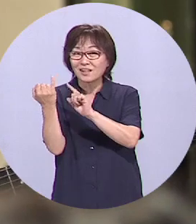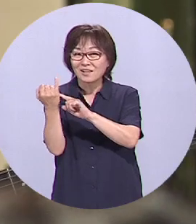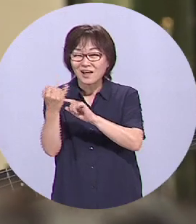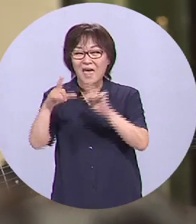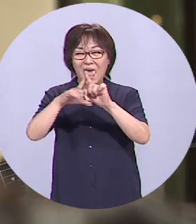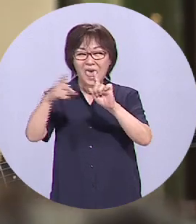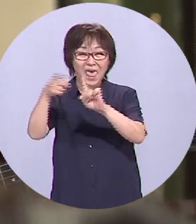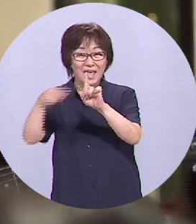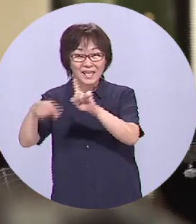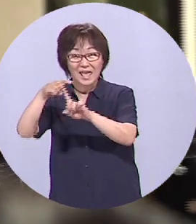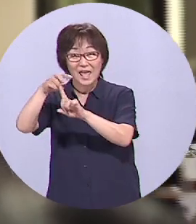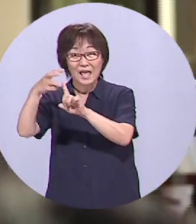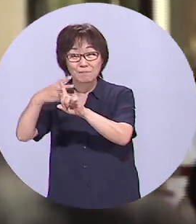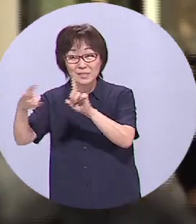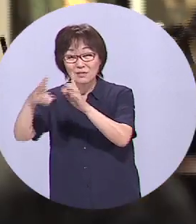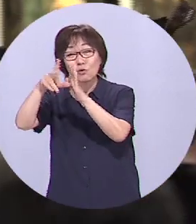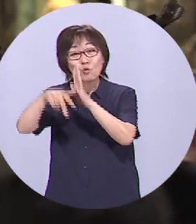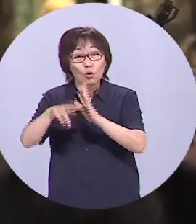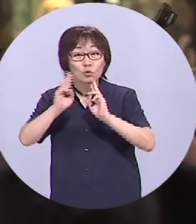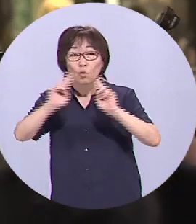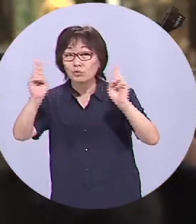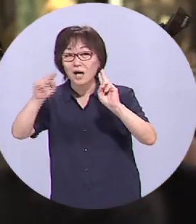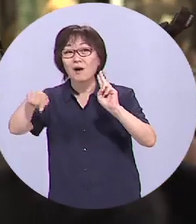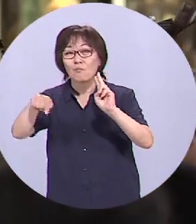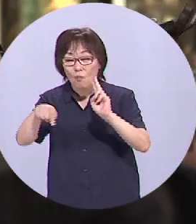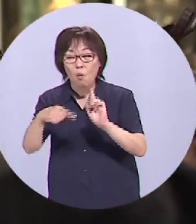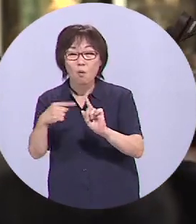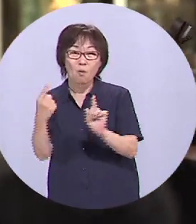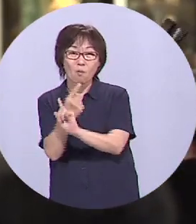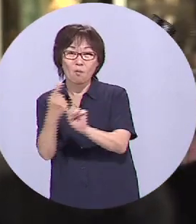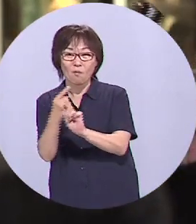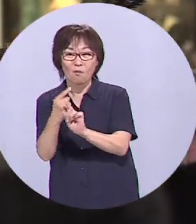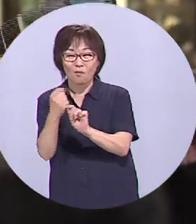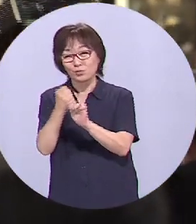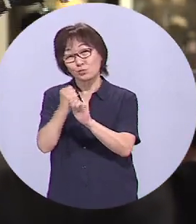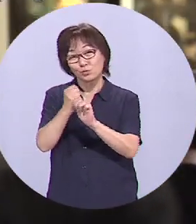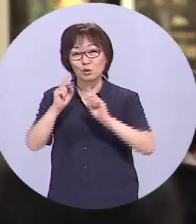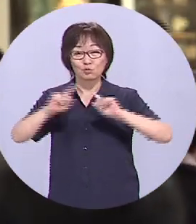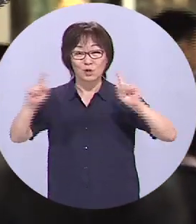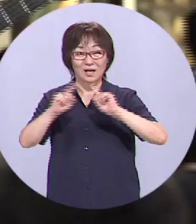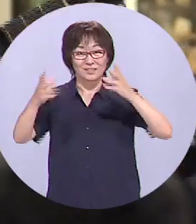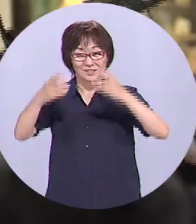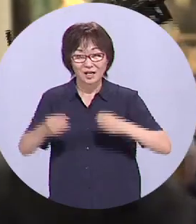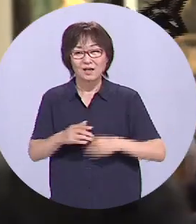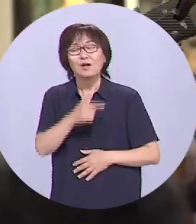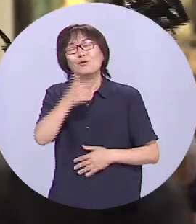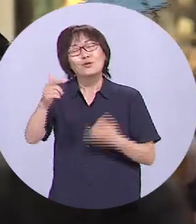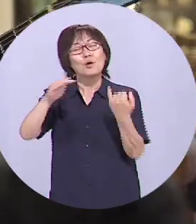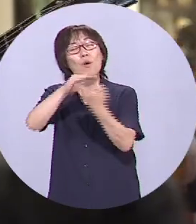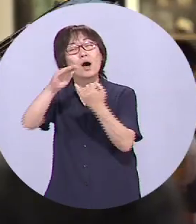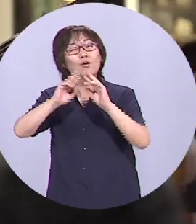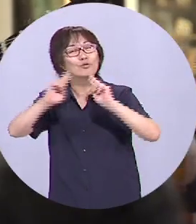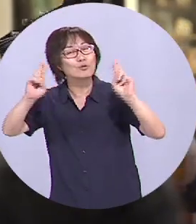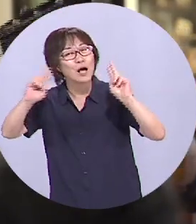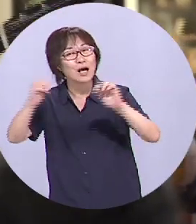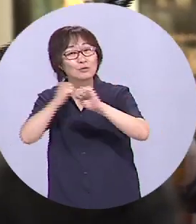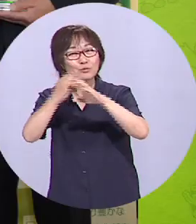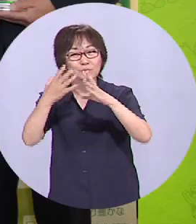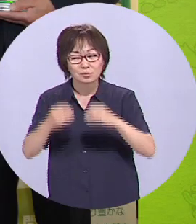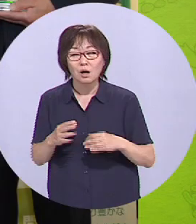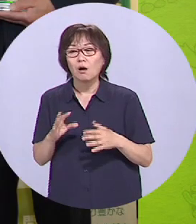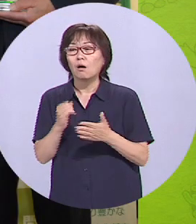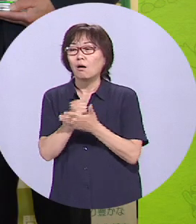曲編曲しているんですよ。 そうなんです、キスまでカウントダウンっていうタイトルでもとっても、ね、可愛らしい曲なんです。 ご縁だ